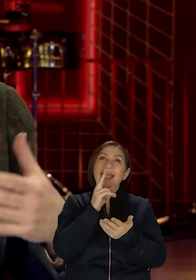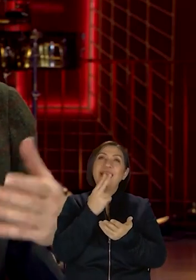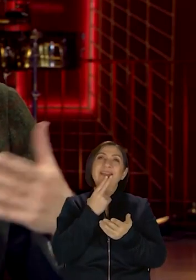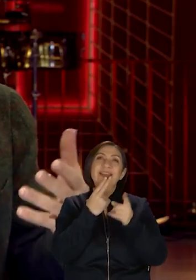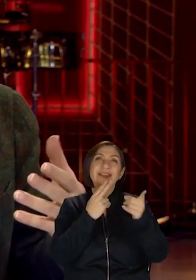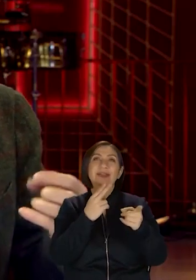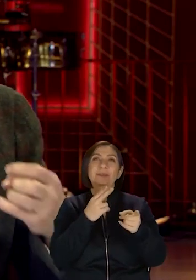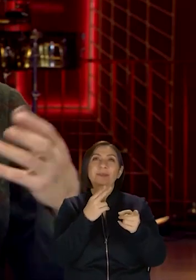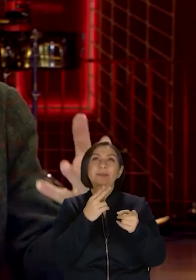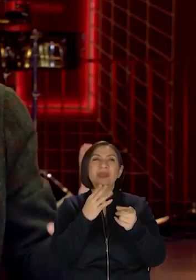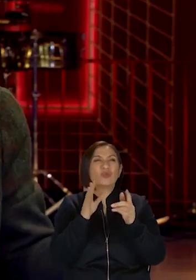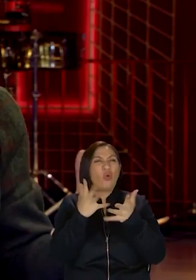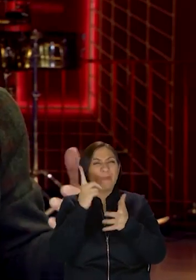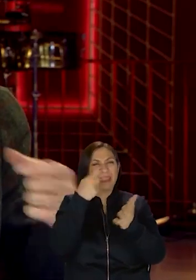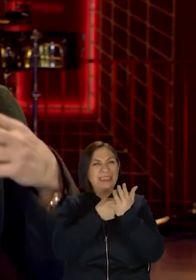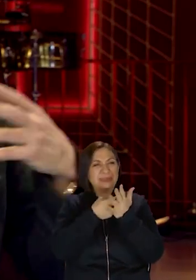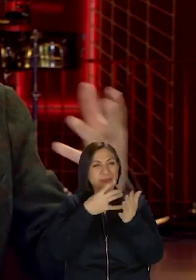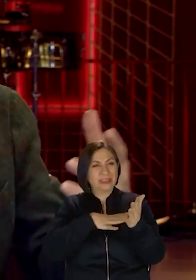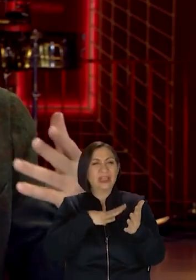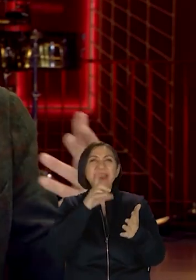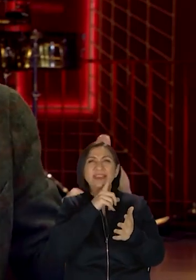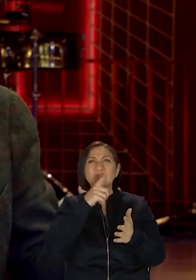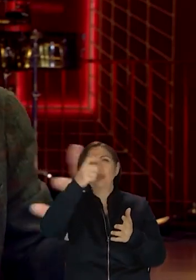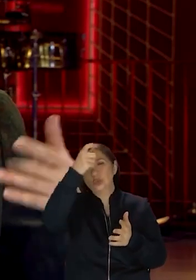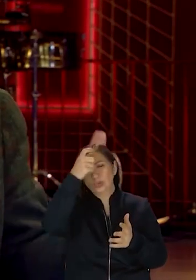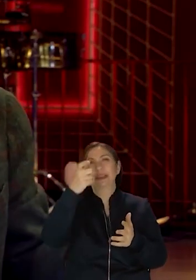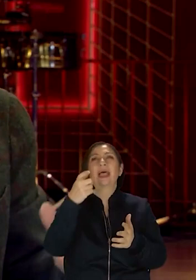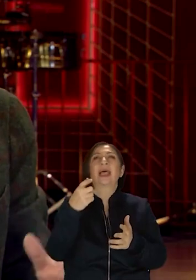kadın şey istiyor böyle garip isimler istiyor. İngilizce, Türkçe